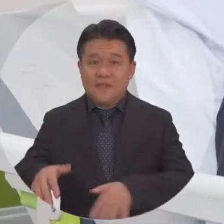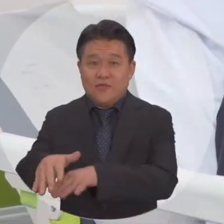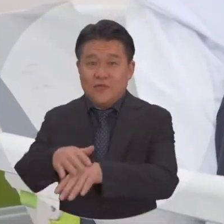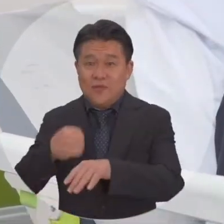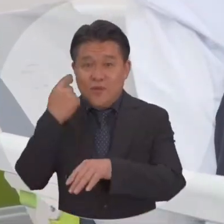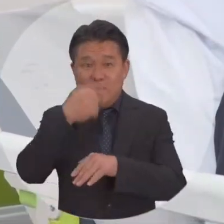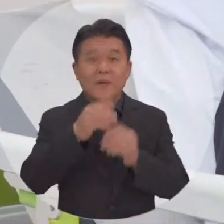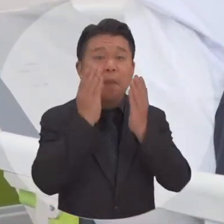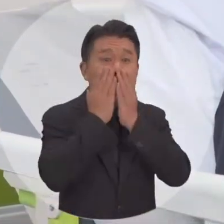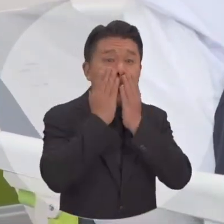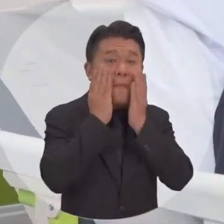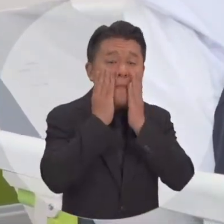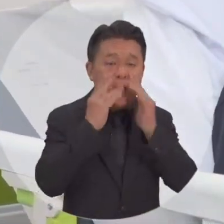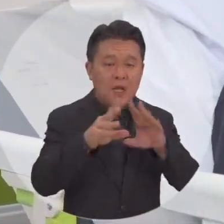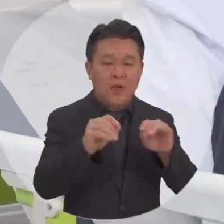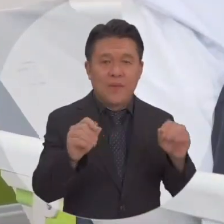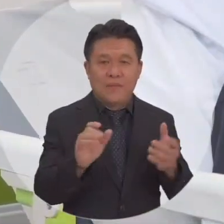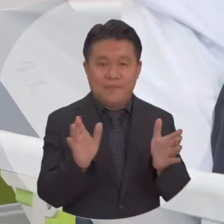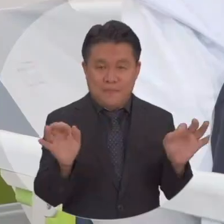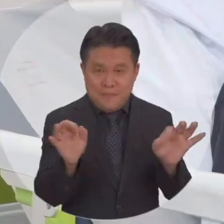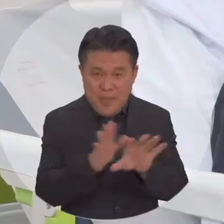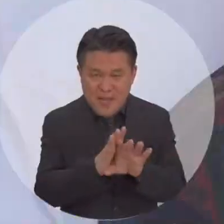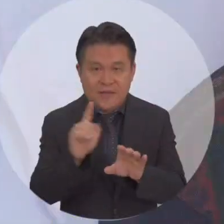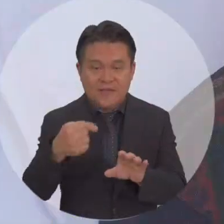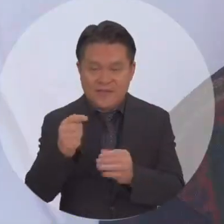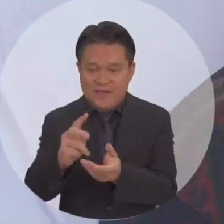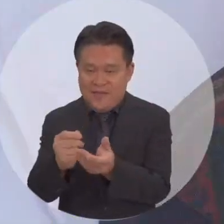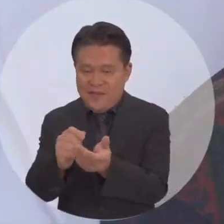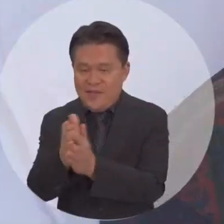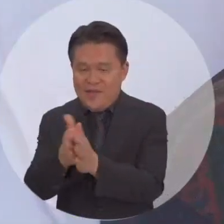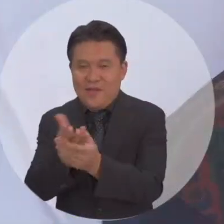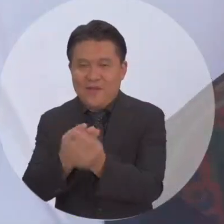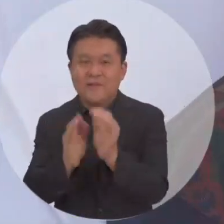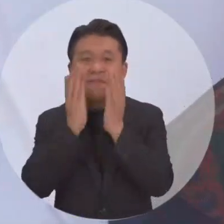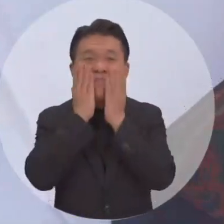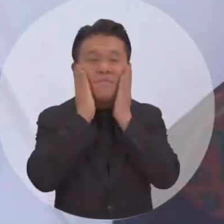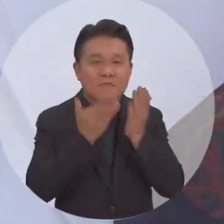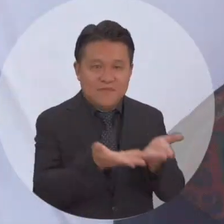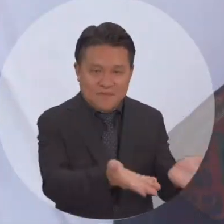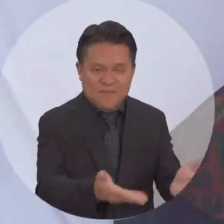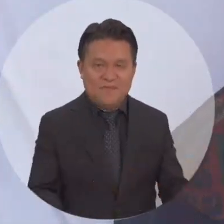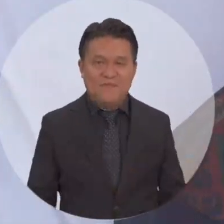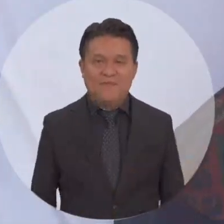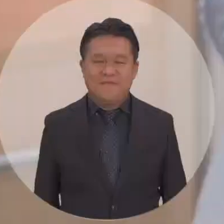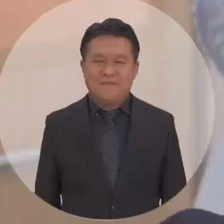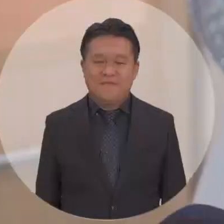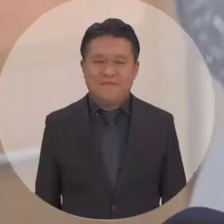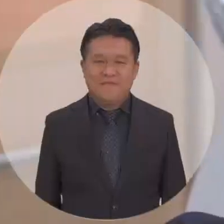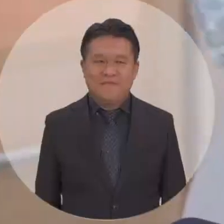따뜻한 수건으로 얼굴에 남아있는 거품을 제거하고 로션을 발라줍니다.